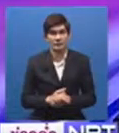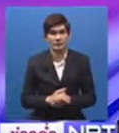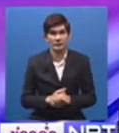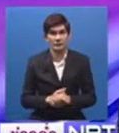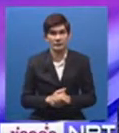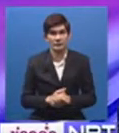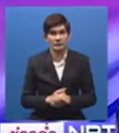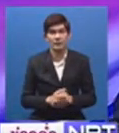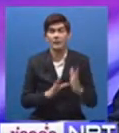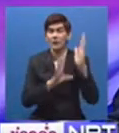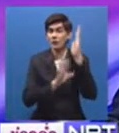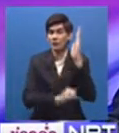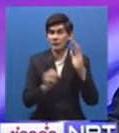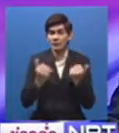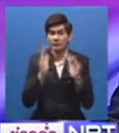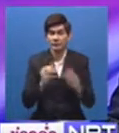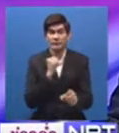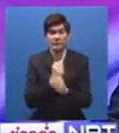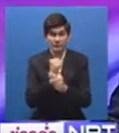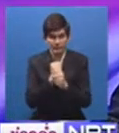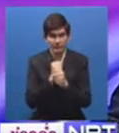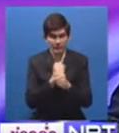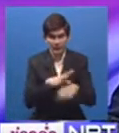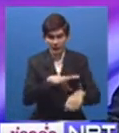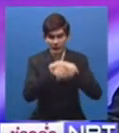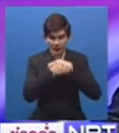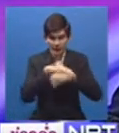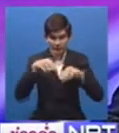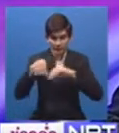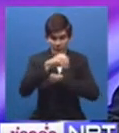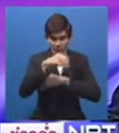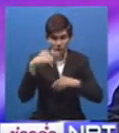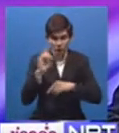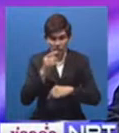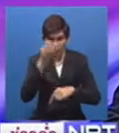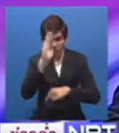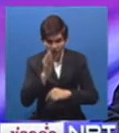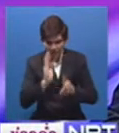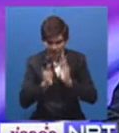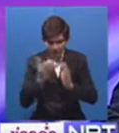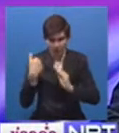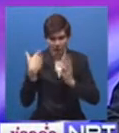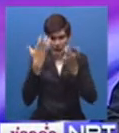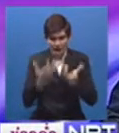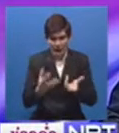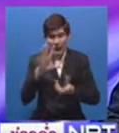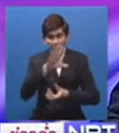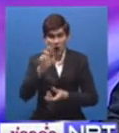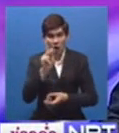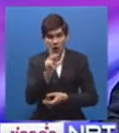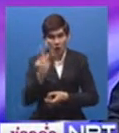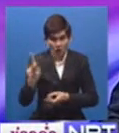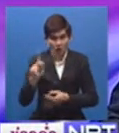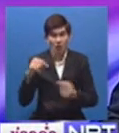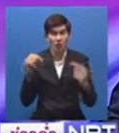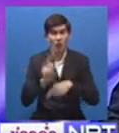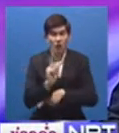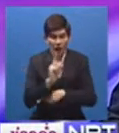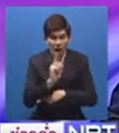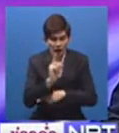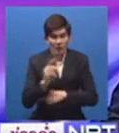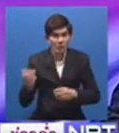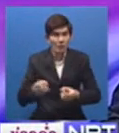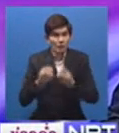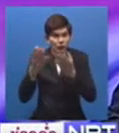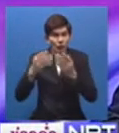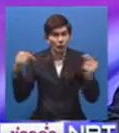ส่วนที่จังหวัดสงขลานั้นเจ้าหน้าที่สนธิกำลังจับขบวนการลักลอบขนกัญชาเกือบ 500กกจากชายแดนไทยลาวเตรียมส่งให้กับ